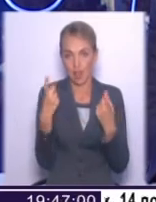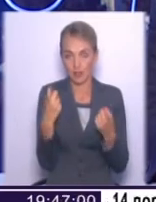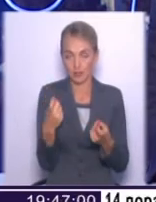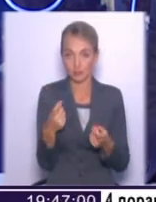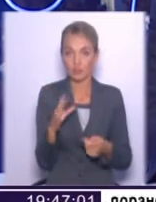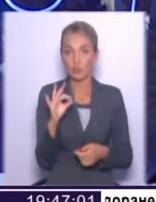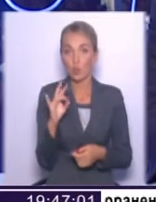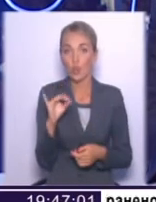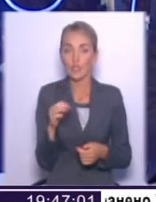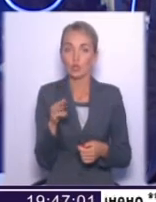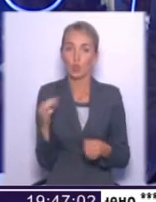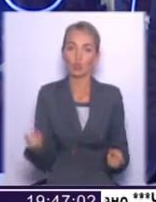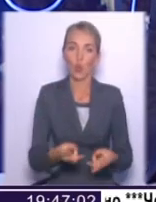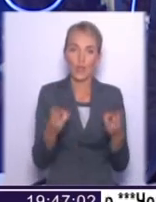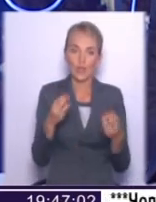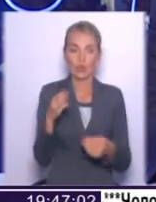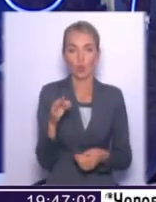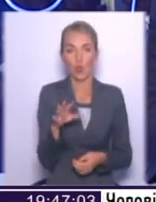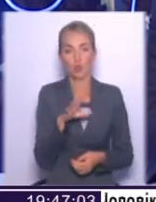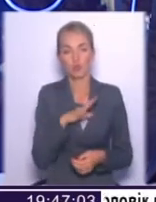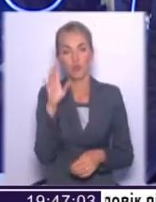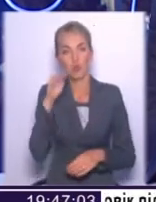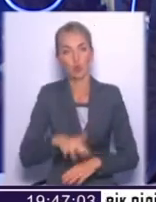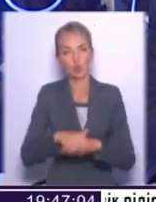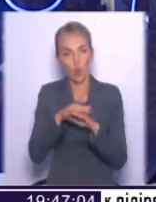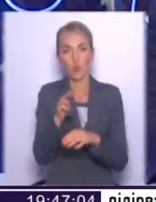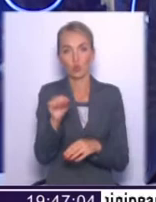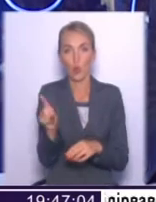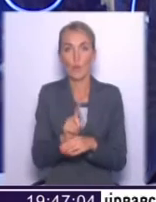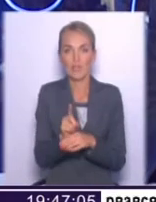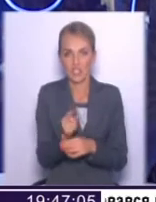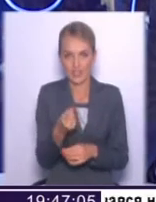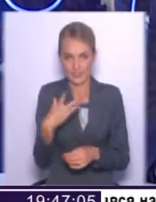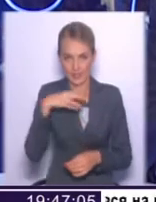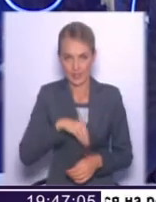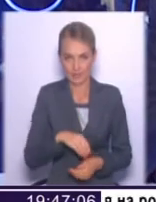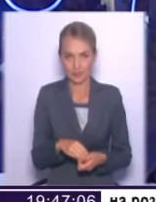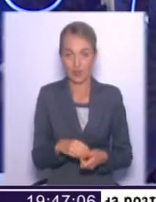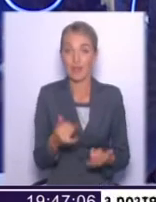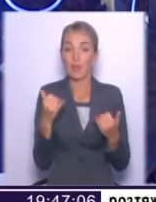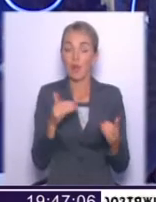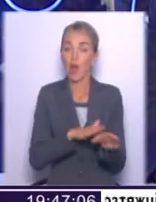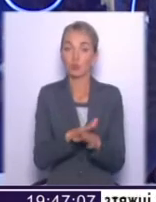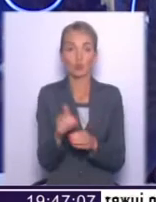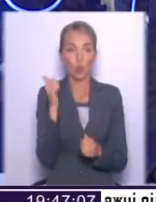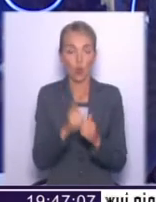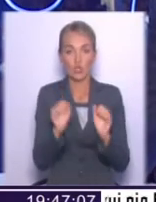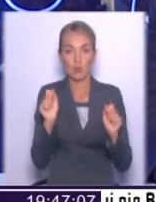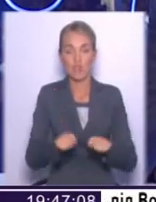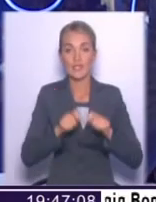то згоріли, то була потоп, то їх миші з'їли. Якби. Тепер же абсолютно кожен може зайти на